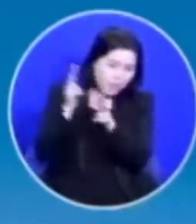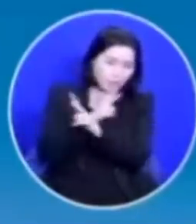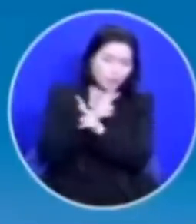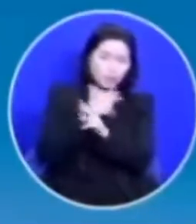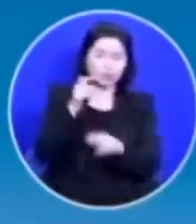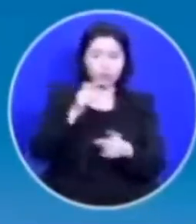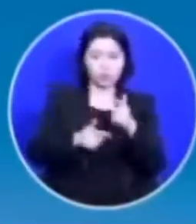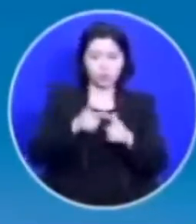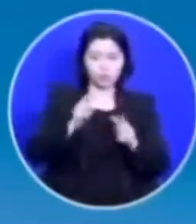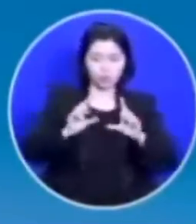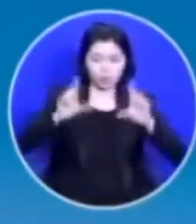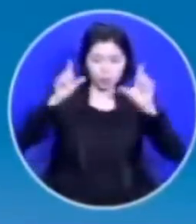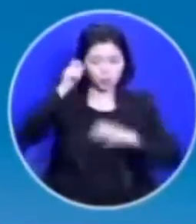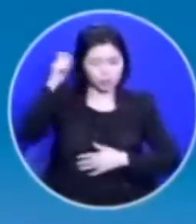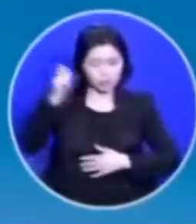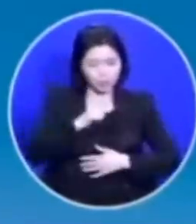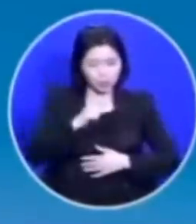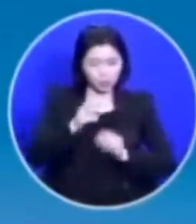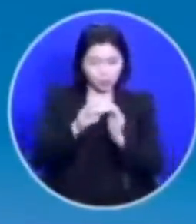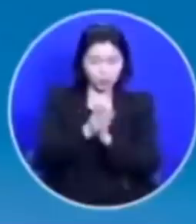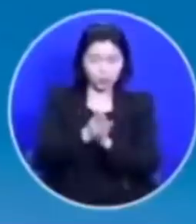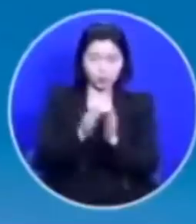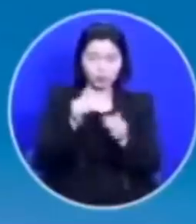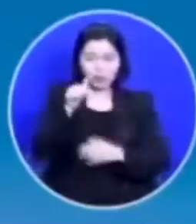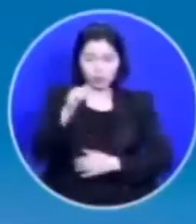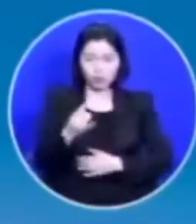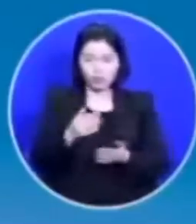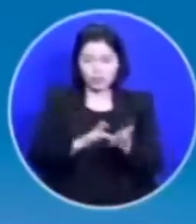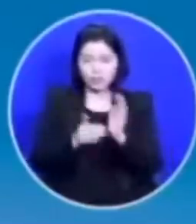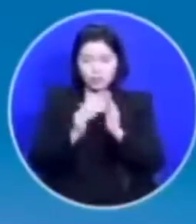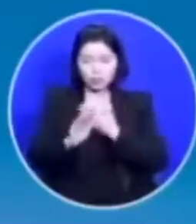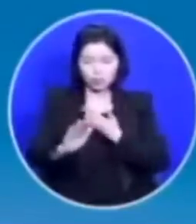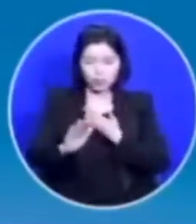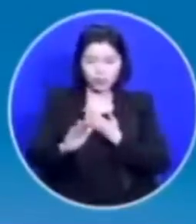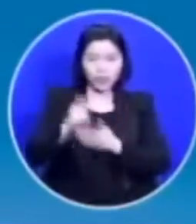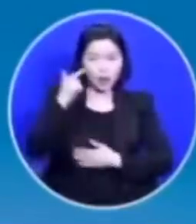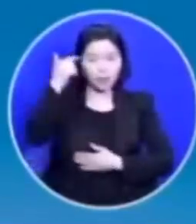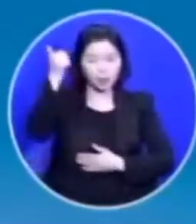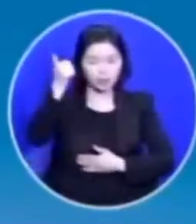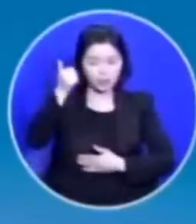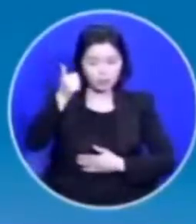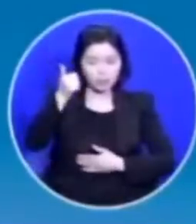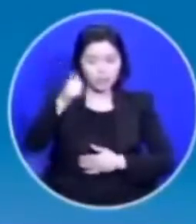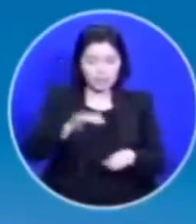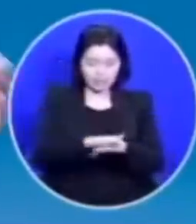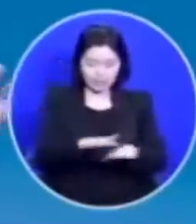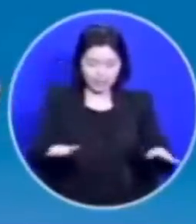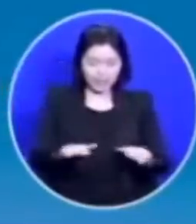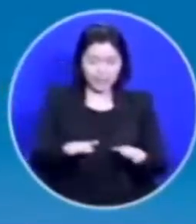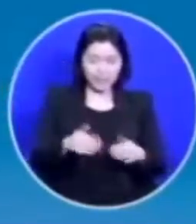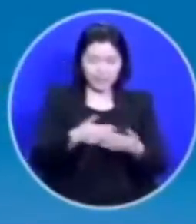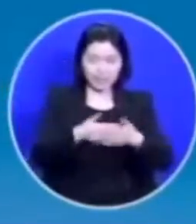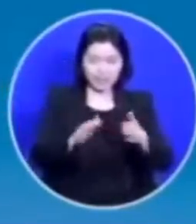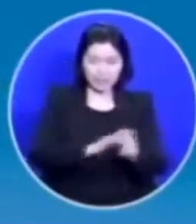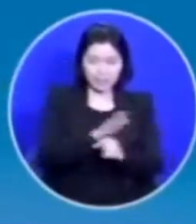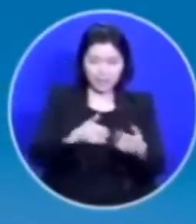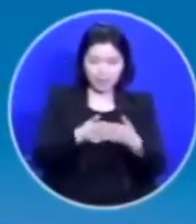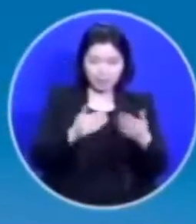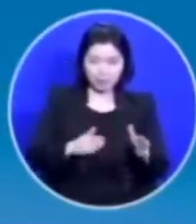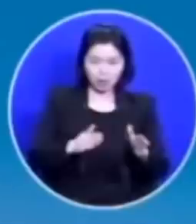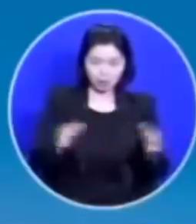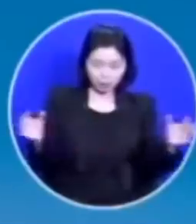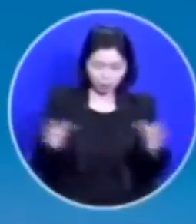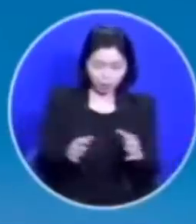새벽기도에 끝나고 나면 목사님들이 여 치아사랑 방에 모여서 기도회를 같습니다